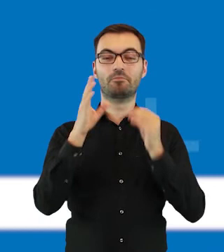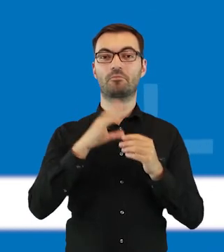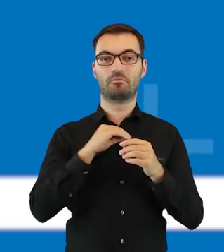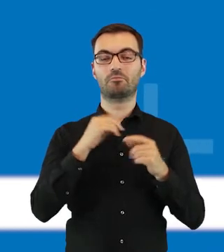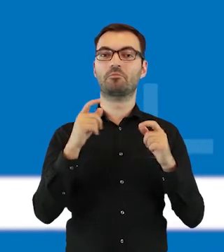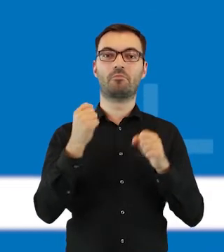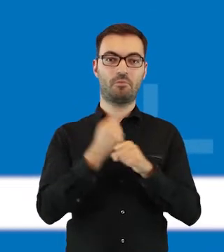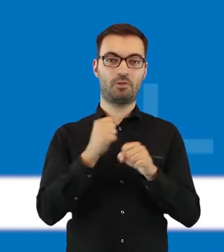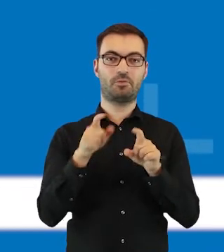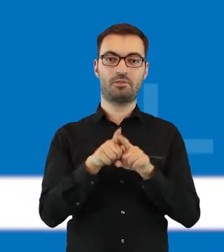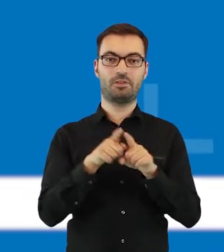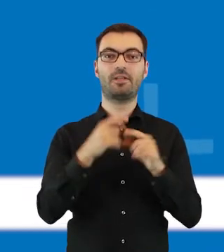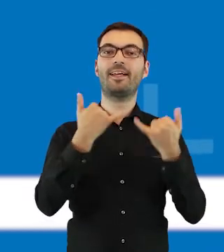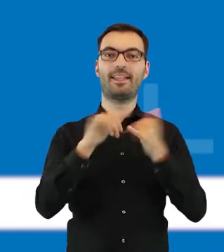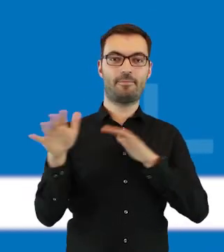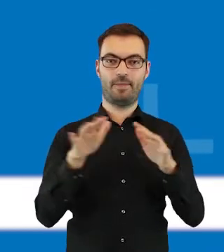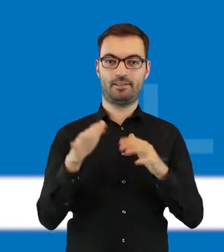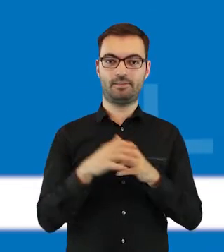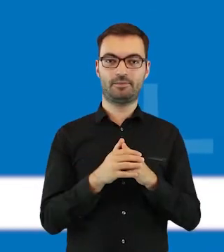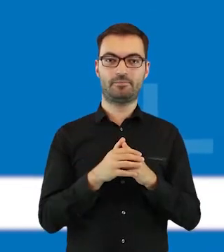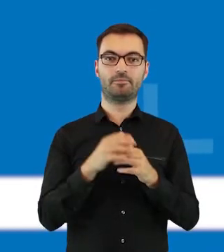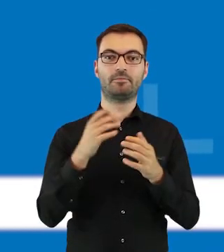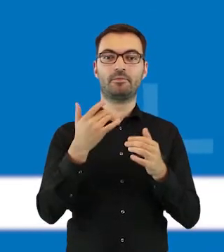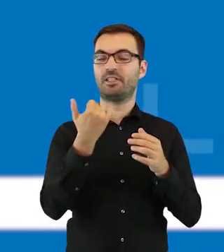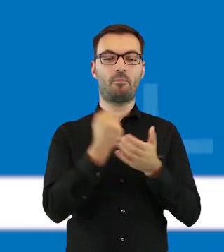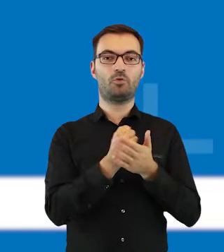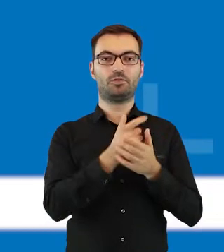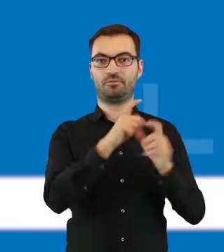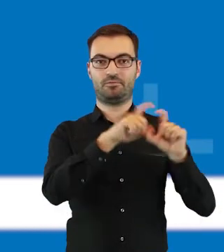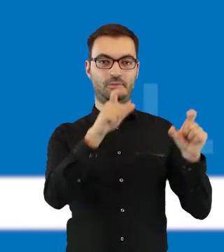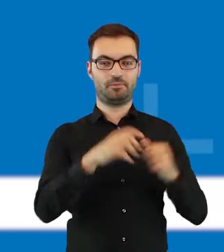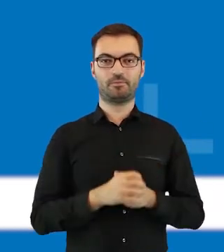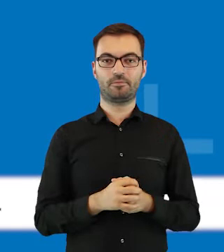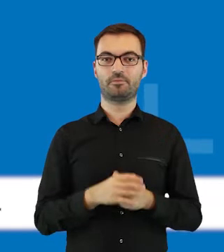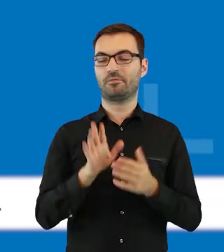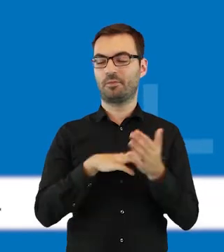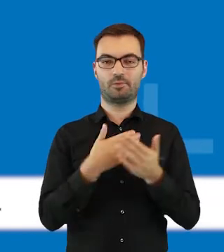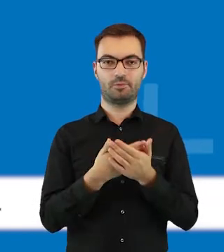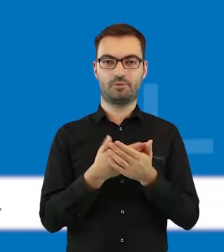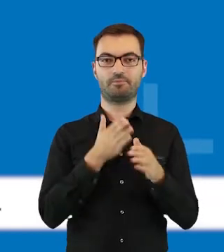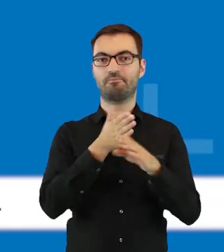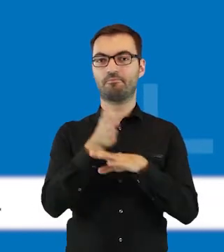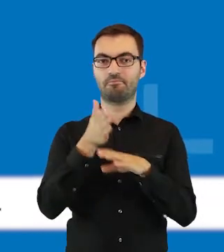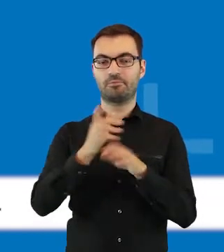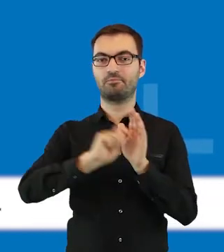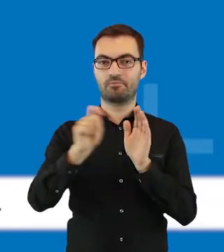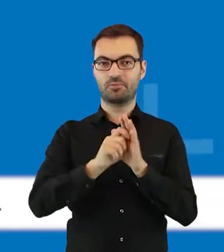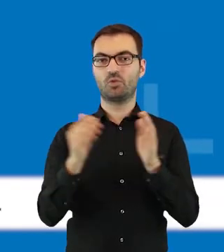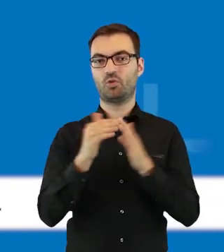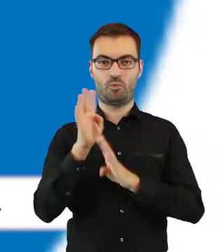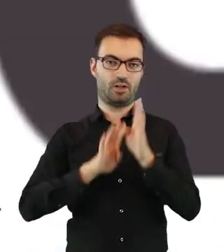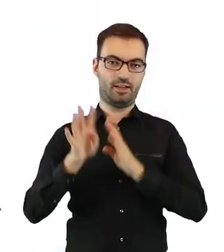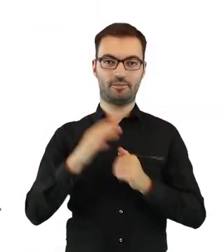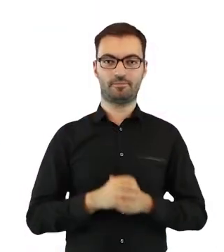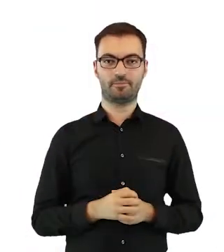Kosmetyczka może świadczyć usługi również w innym miejscu niż siedziba pracodawcy. Mogą to być na przykład usługi z dojazdem do